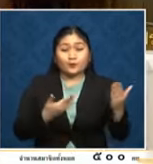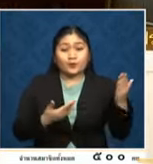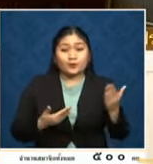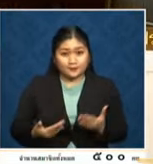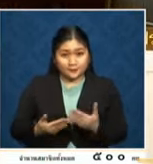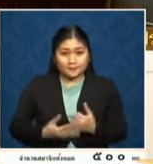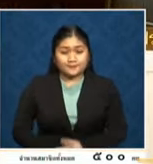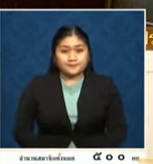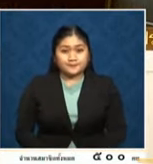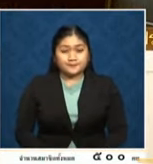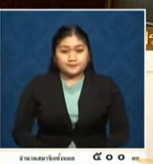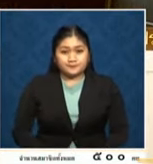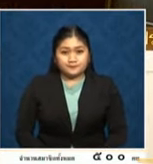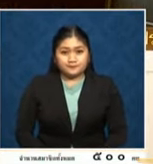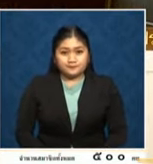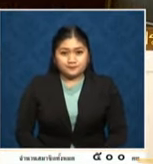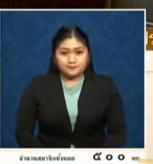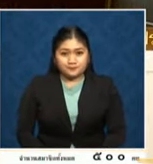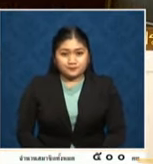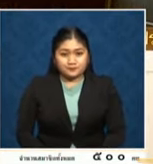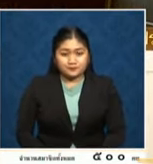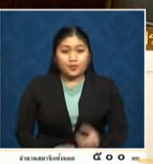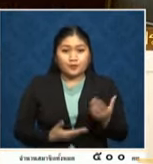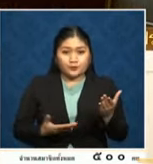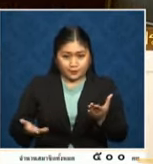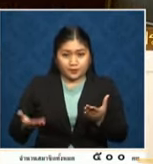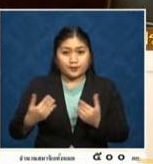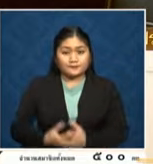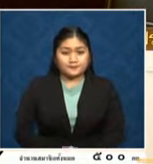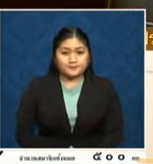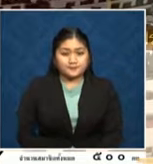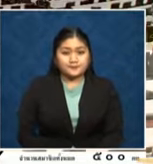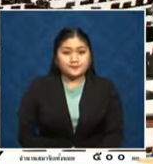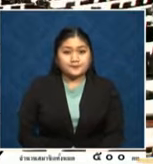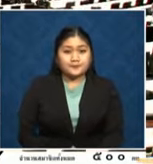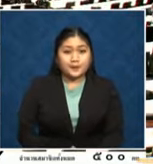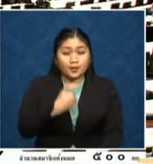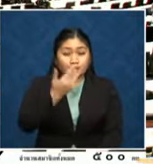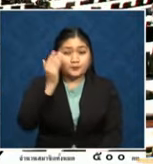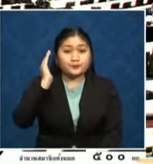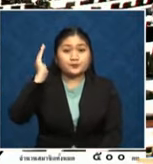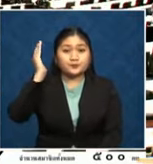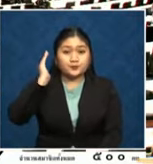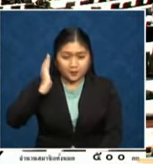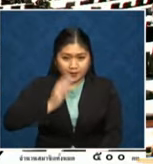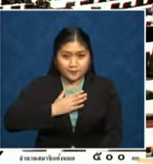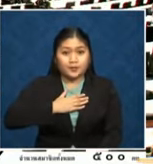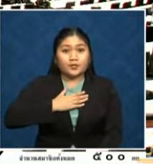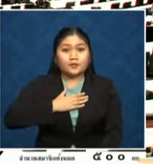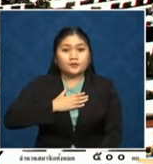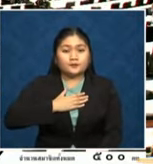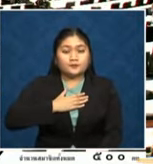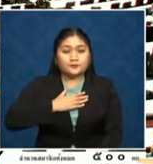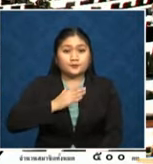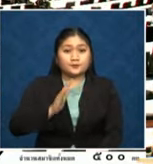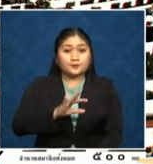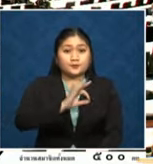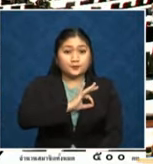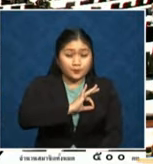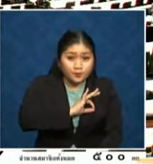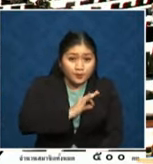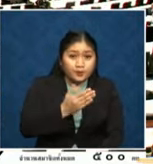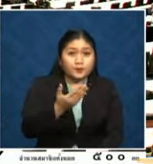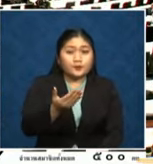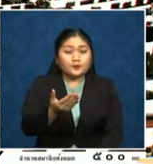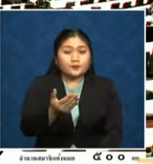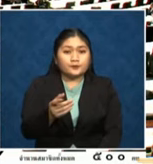กูลพรเพชรไอ้พรพงศ์ครับขออภัยครับ กราบเรียนท่านประธานสภาท่านสมาชิกสภา